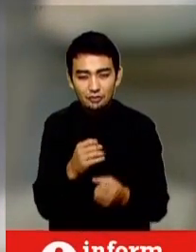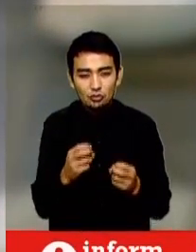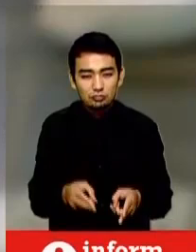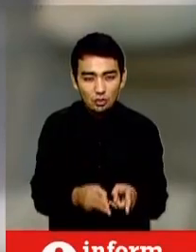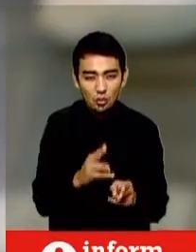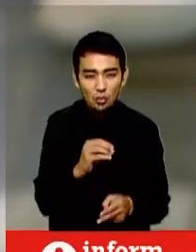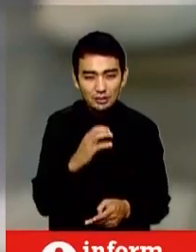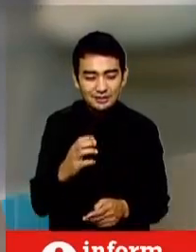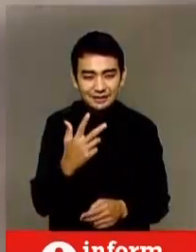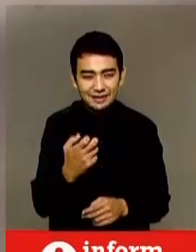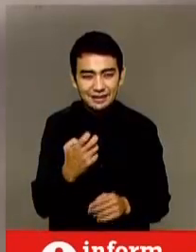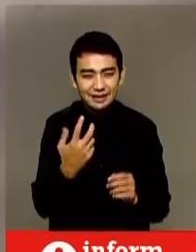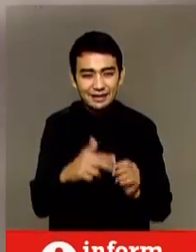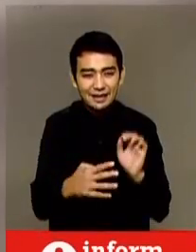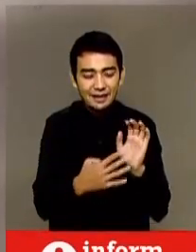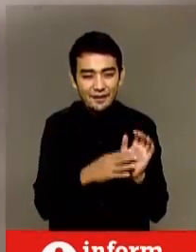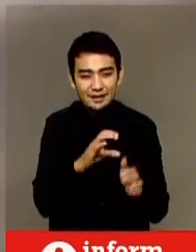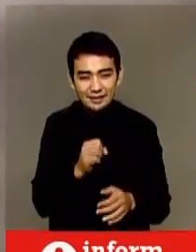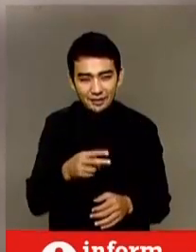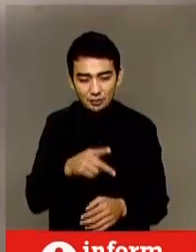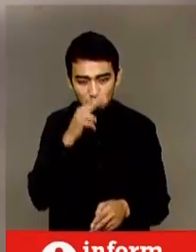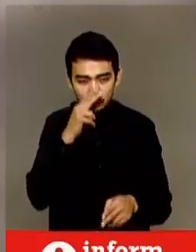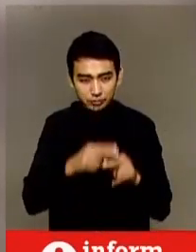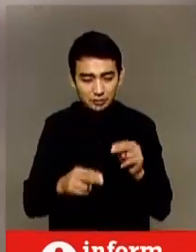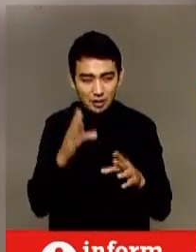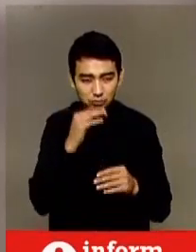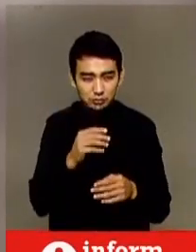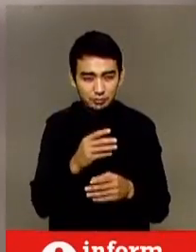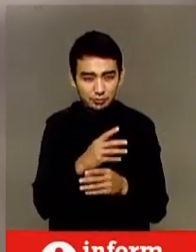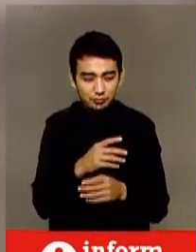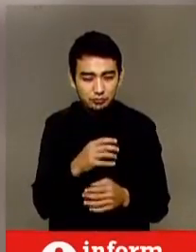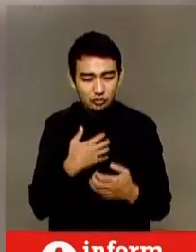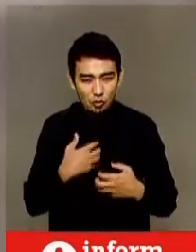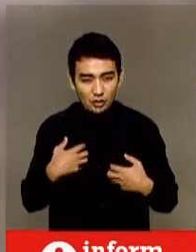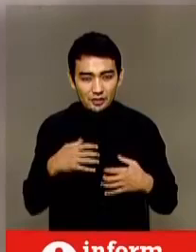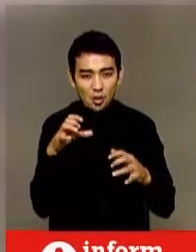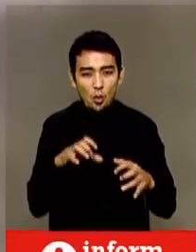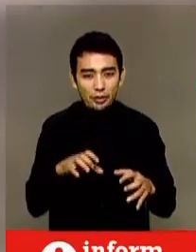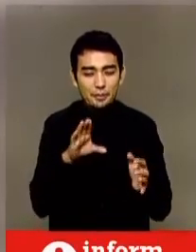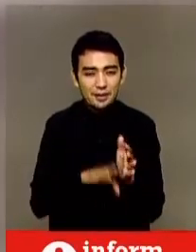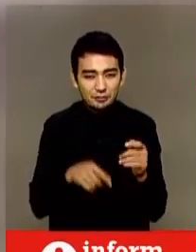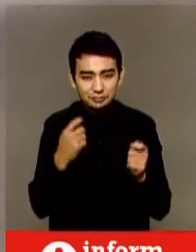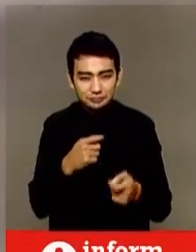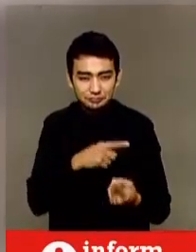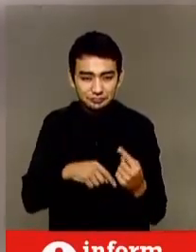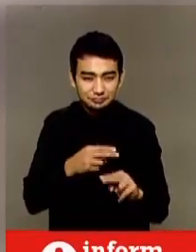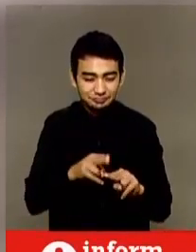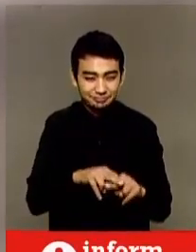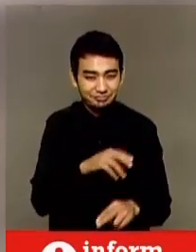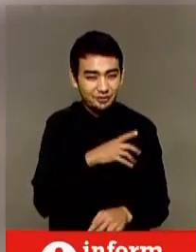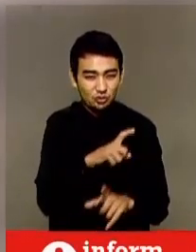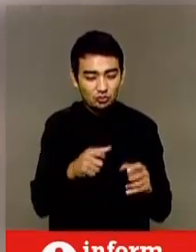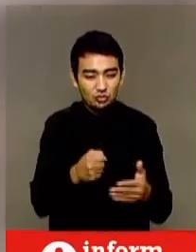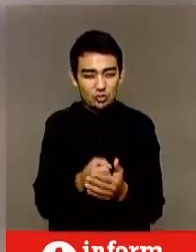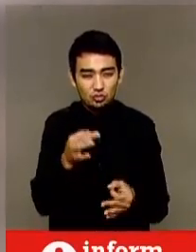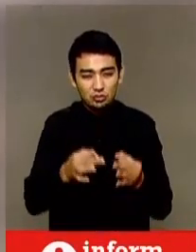кодекстің 339-ші, яғни құрып кету қаупі төнген өсімдіктер мен жануарларды заңсыз тасымалдаумен айналысу бабы бойынша сотқа